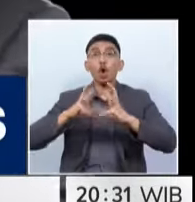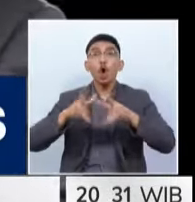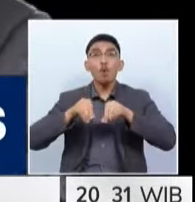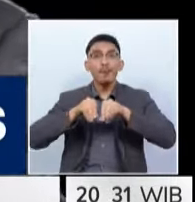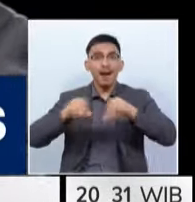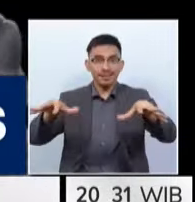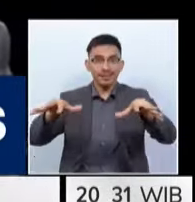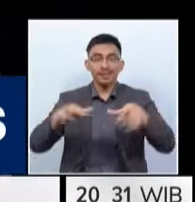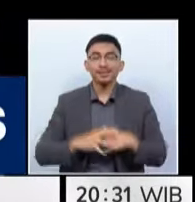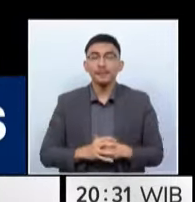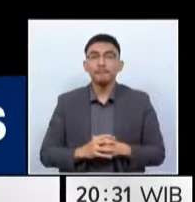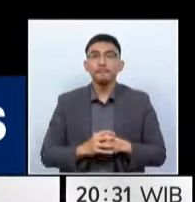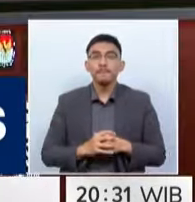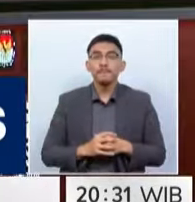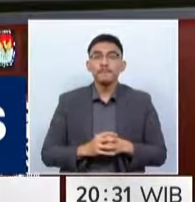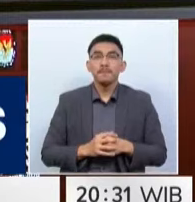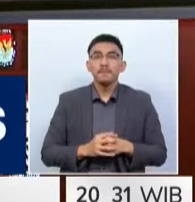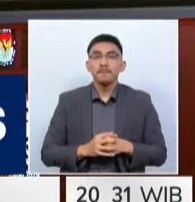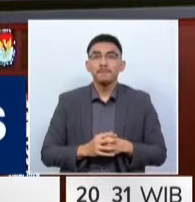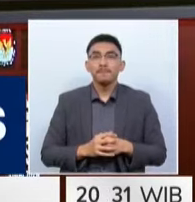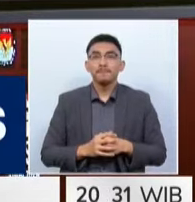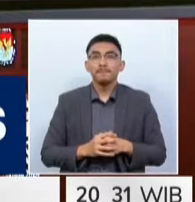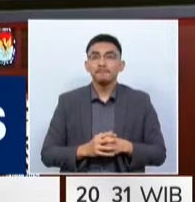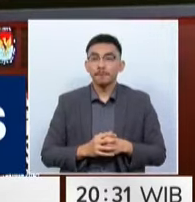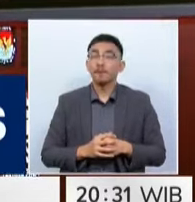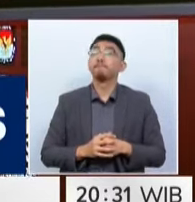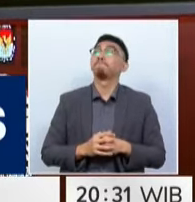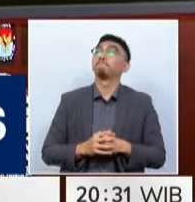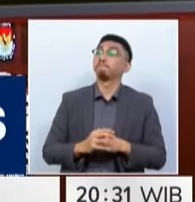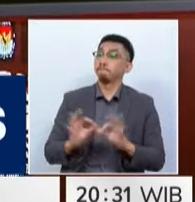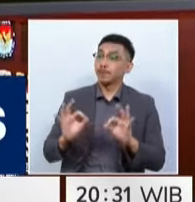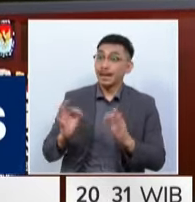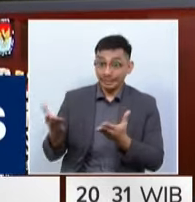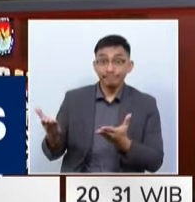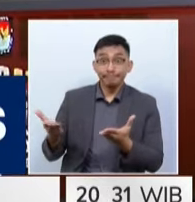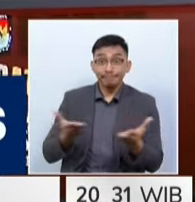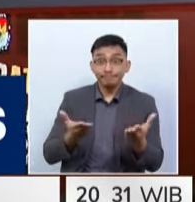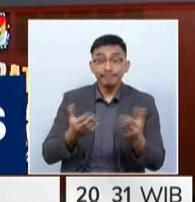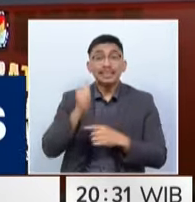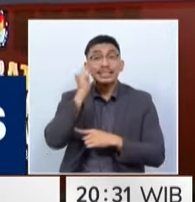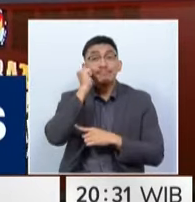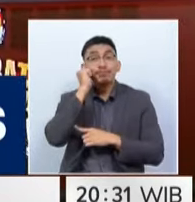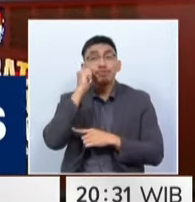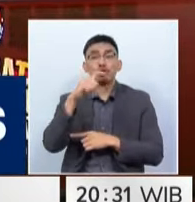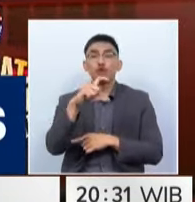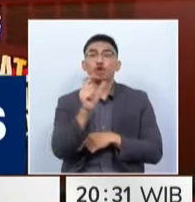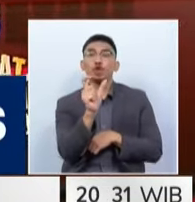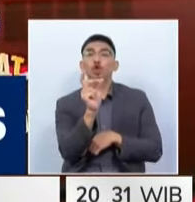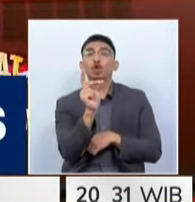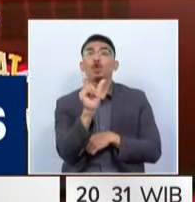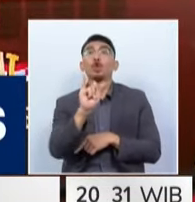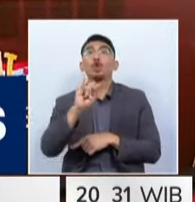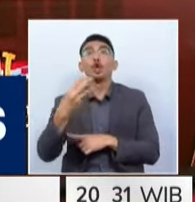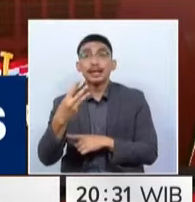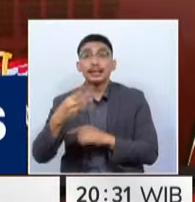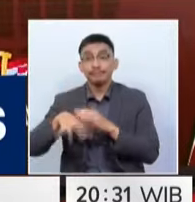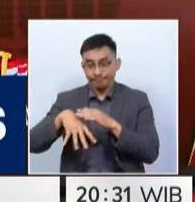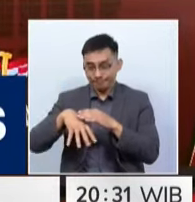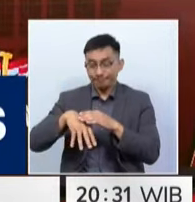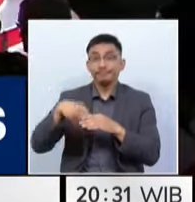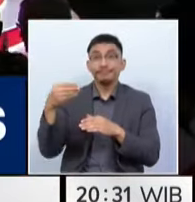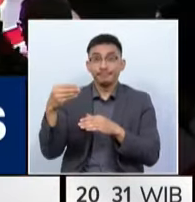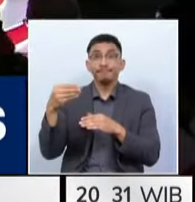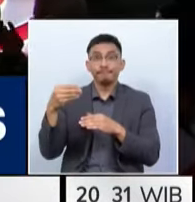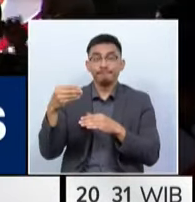globalisasi subtemanya baik selanjutnya kami kembali persilakan panelis Ibu Kuri Maharani Safitri untuk mengambil undian daftar pertanyaan dari dalam